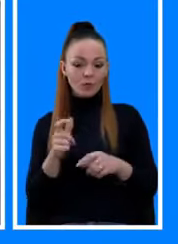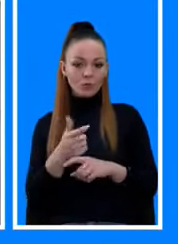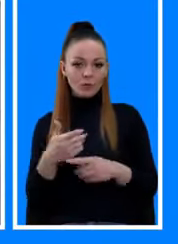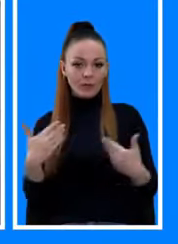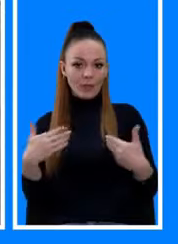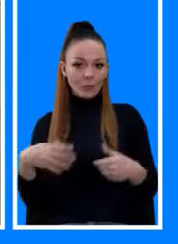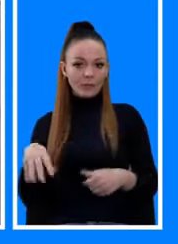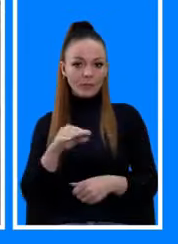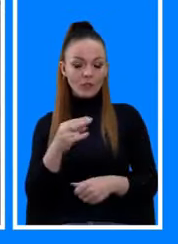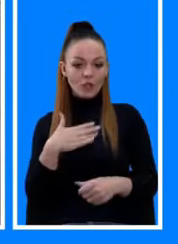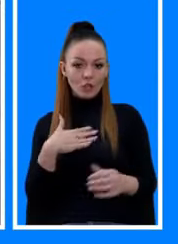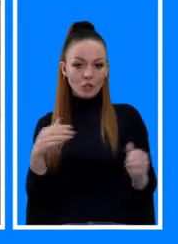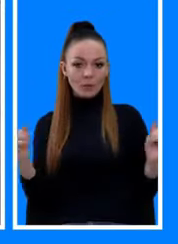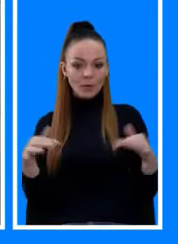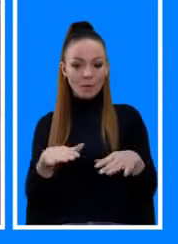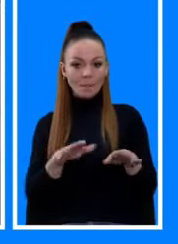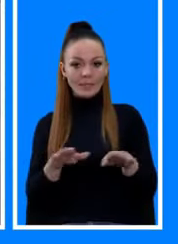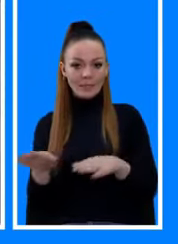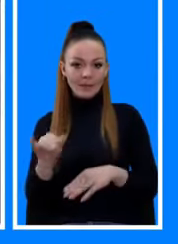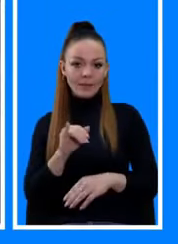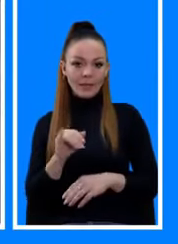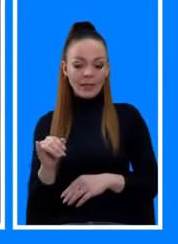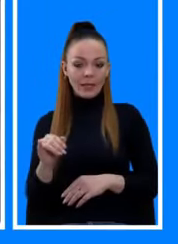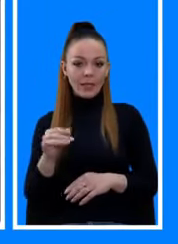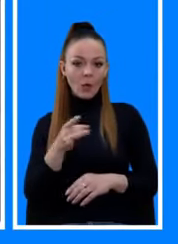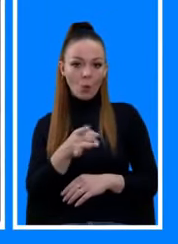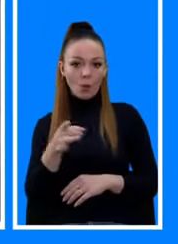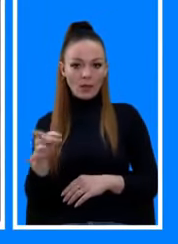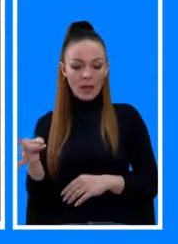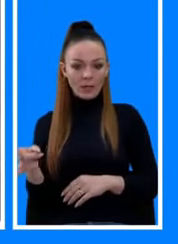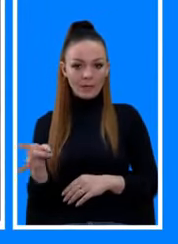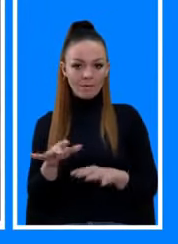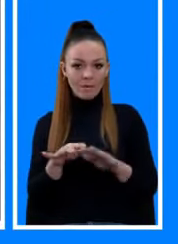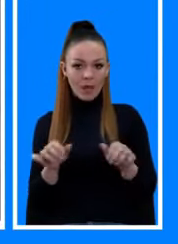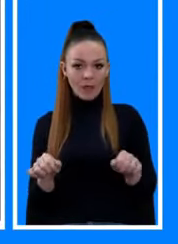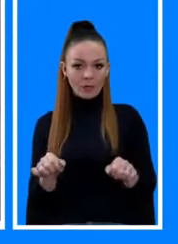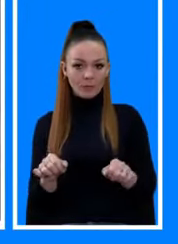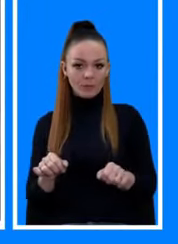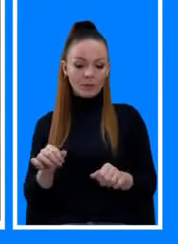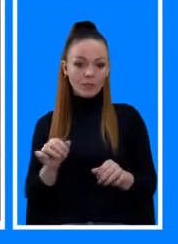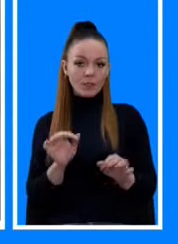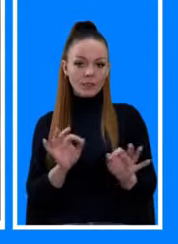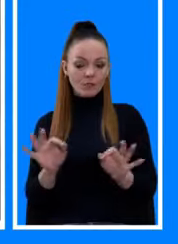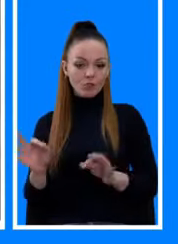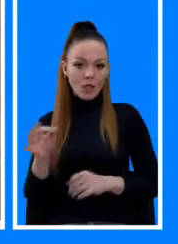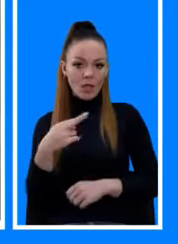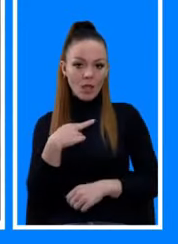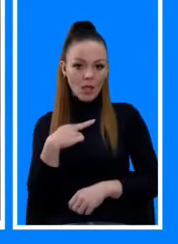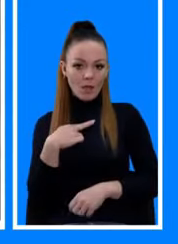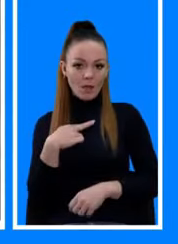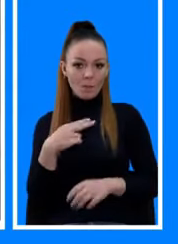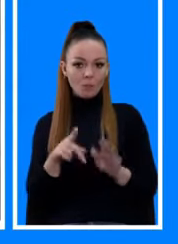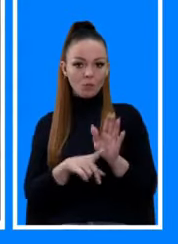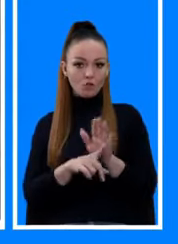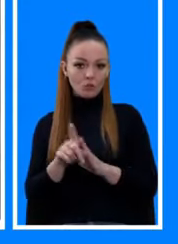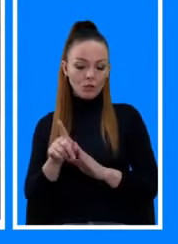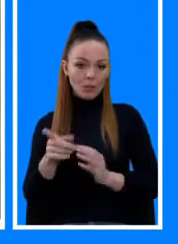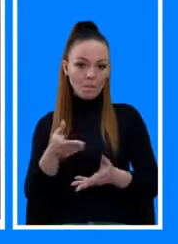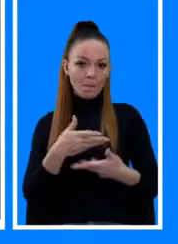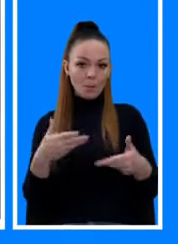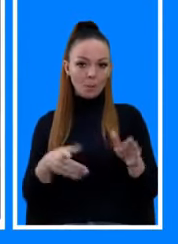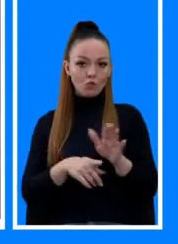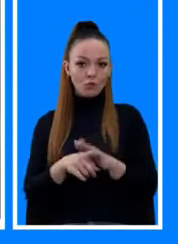нашому засіданні Конгресу місцевих і регіональних влад. Зазвичай я починаю, ми починаємо